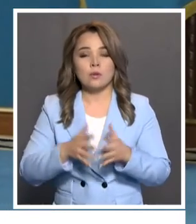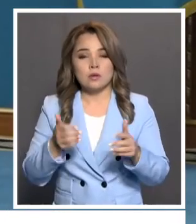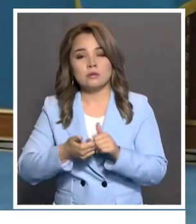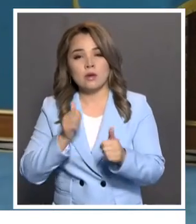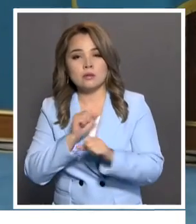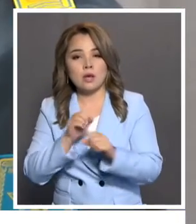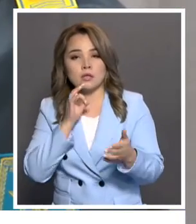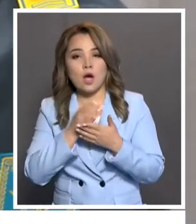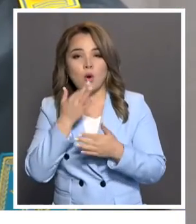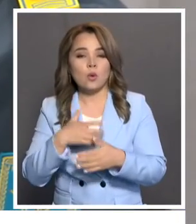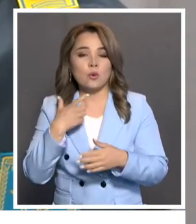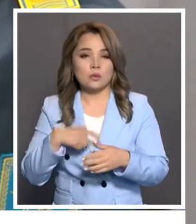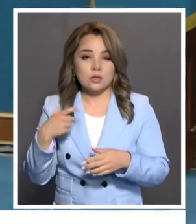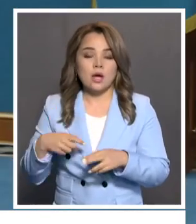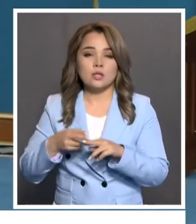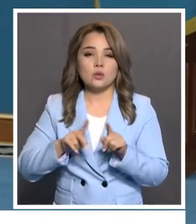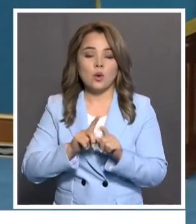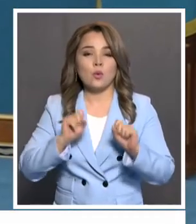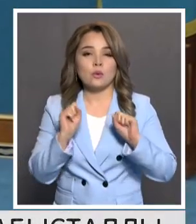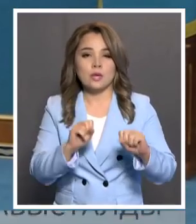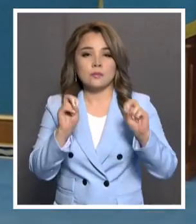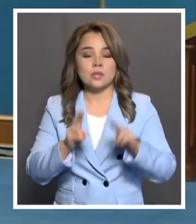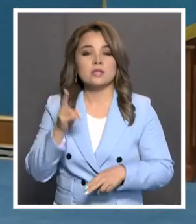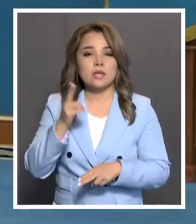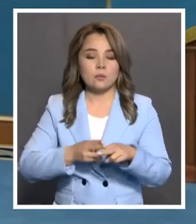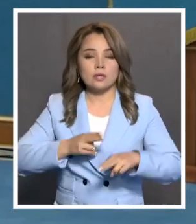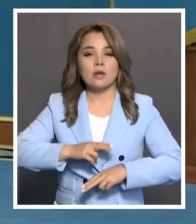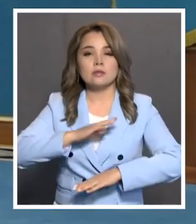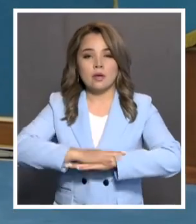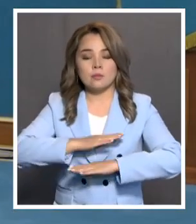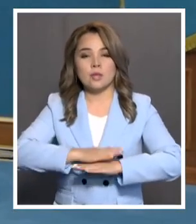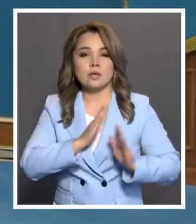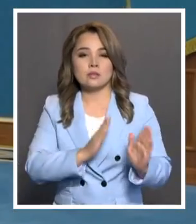салмай, ұлттық қорғаныс ісінде темірдей тәртіп сақтауымыз керек.